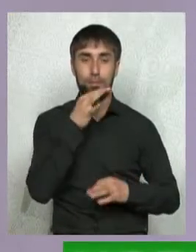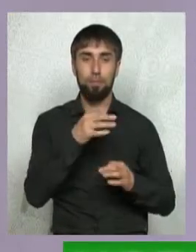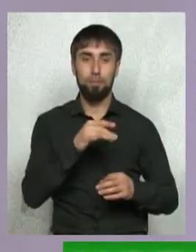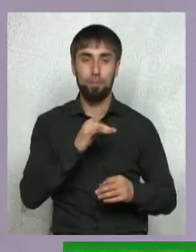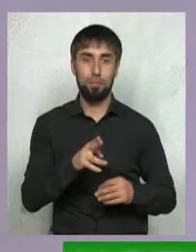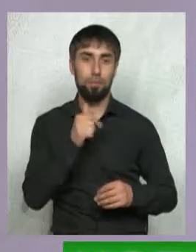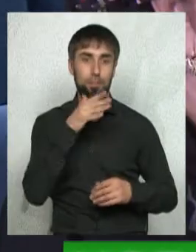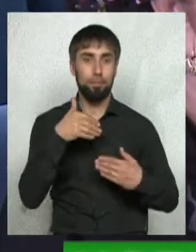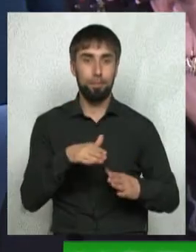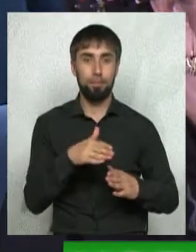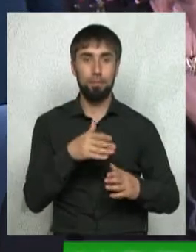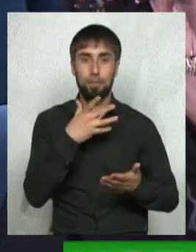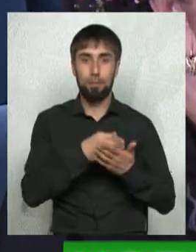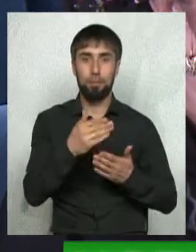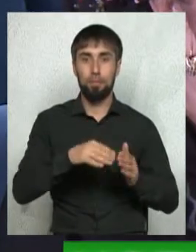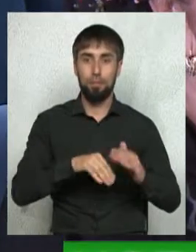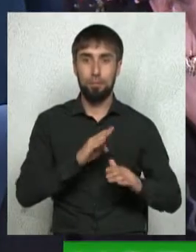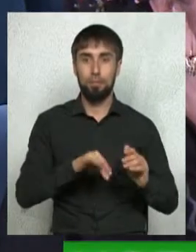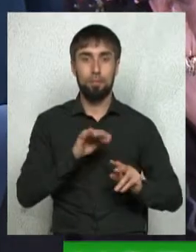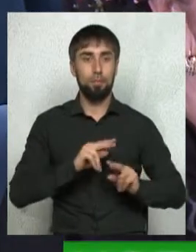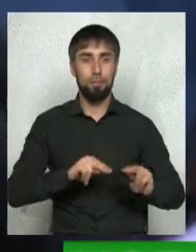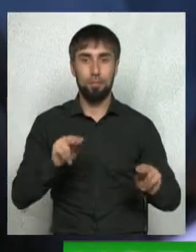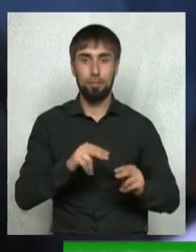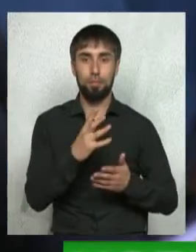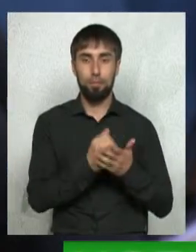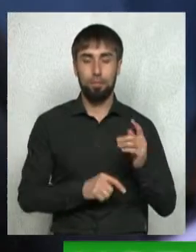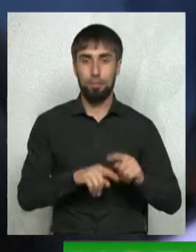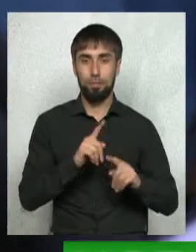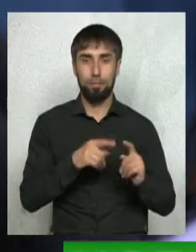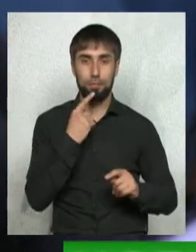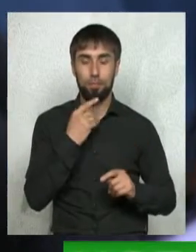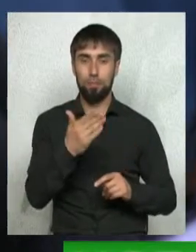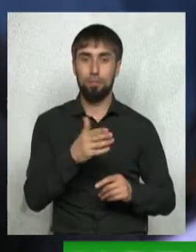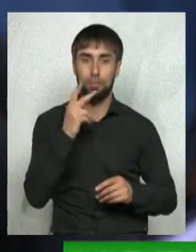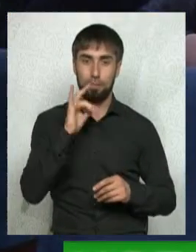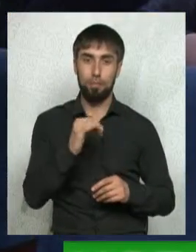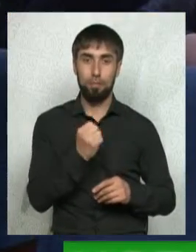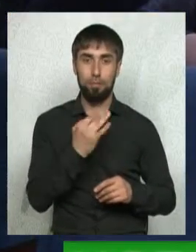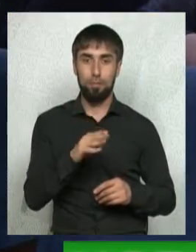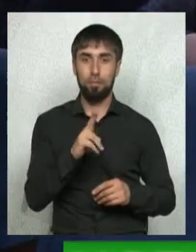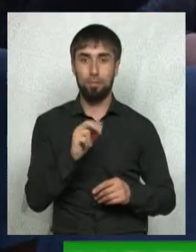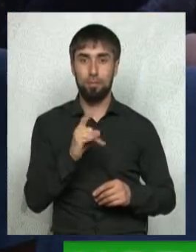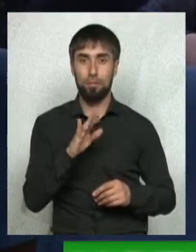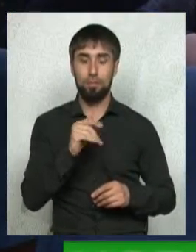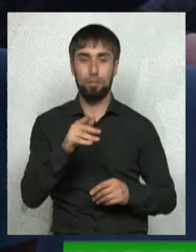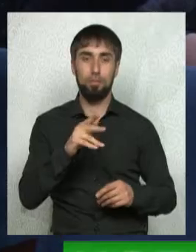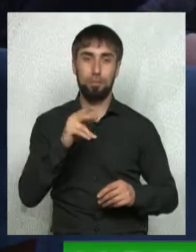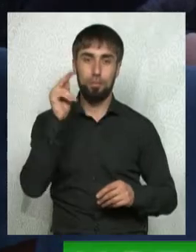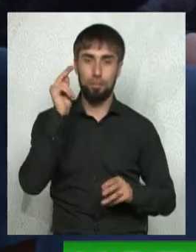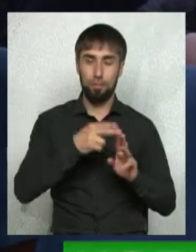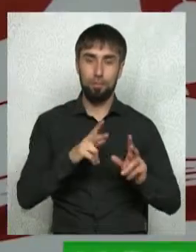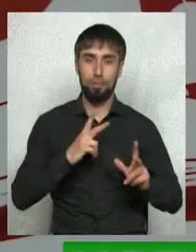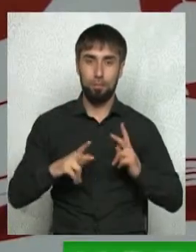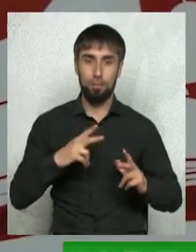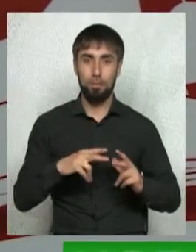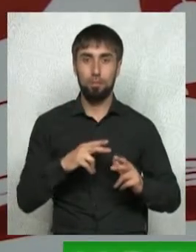докладчики, которые решили поделиться своими практиками преподавания сохранения родного языка. В их числе и Ашат Картоева, учитель ингушского языка и